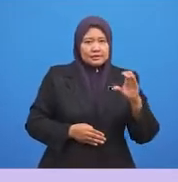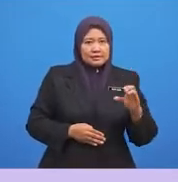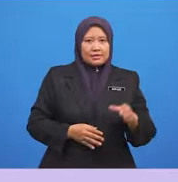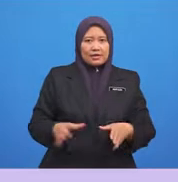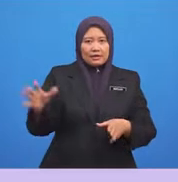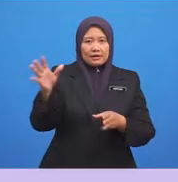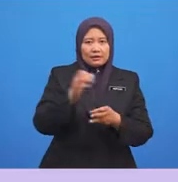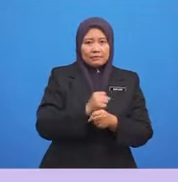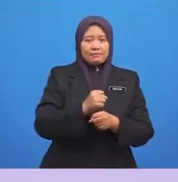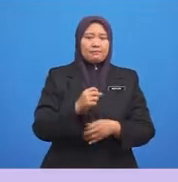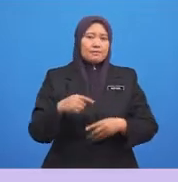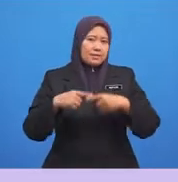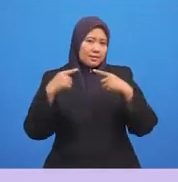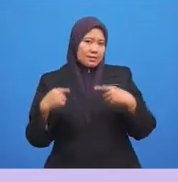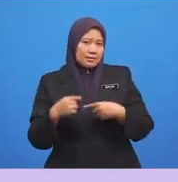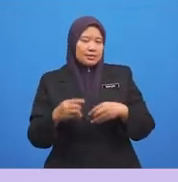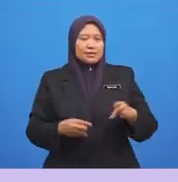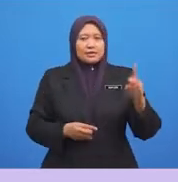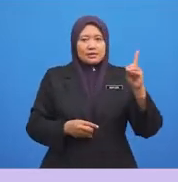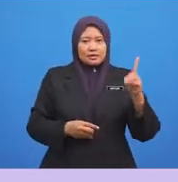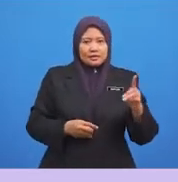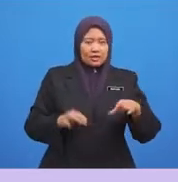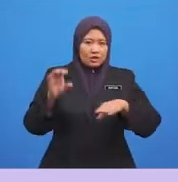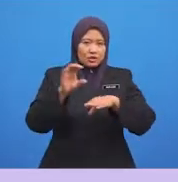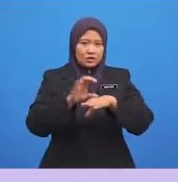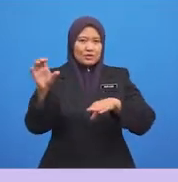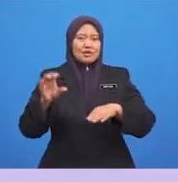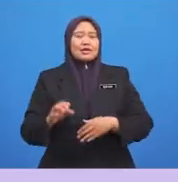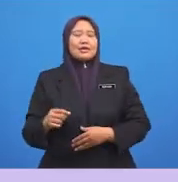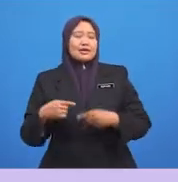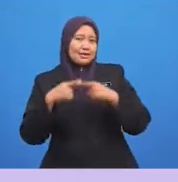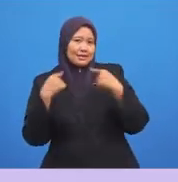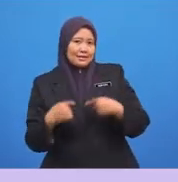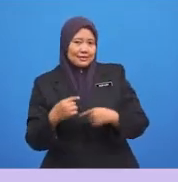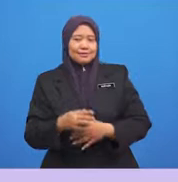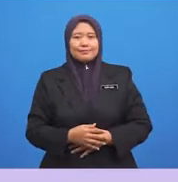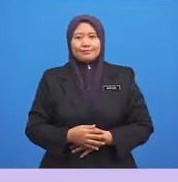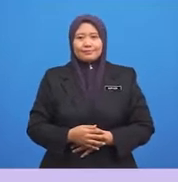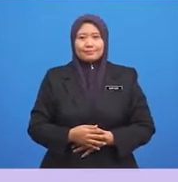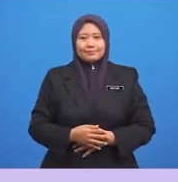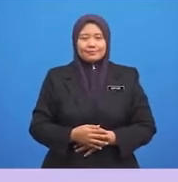Baiklah murid-murid, apakah jawapan bagi soalan ketiga itu?